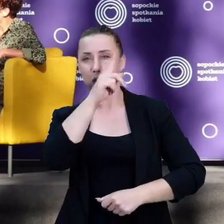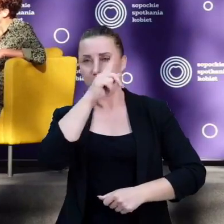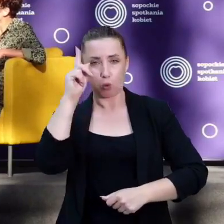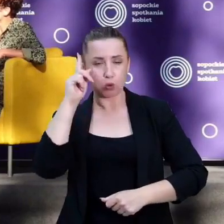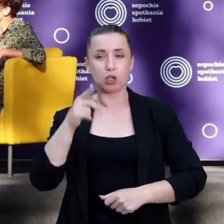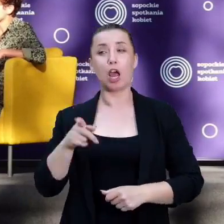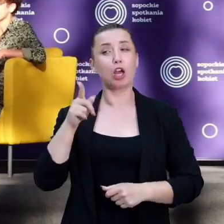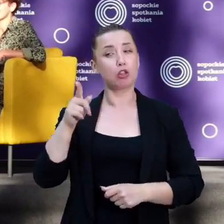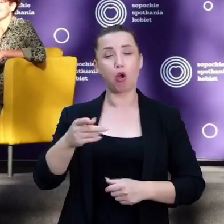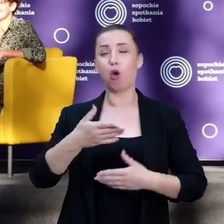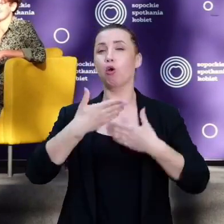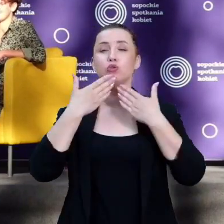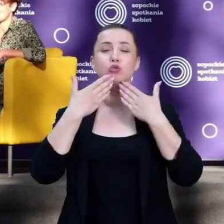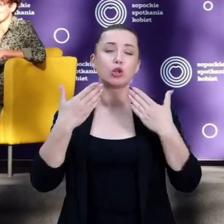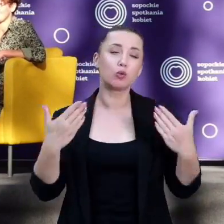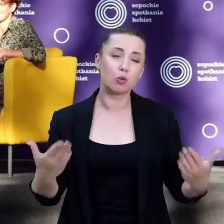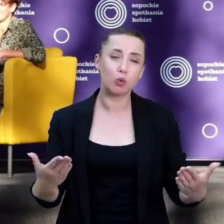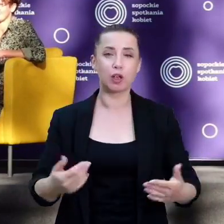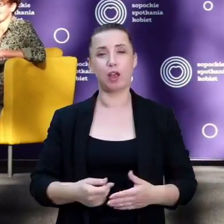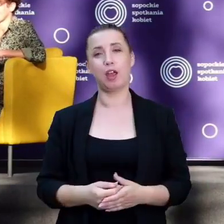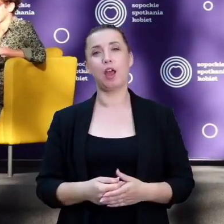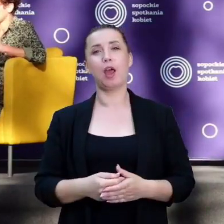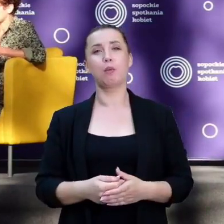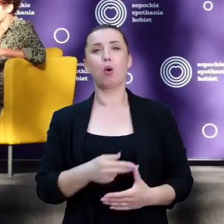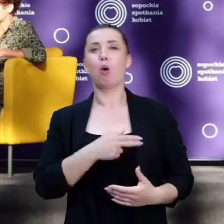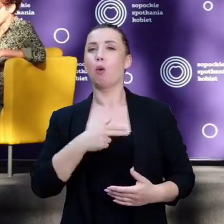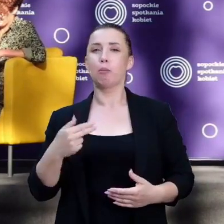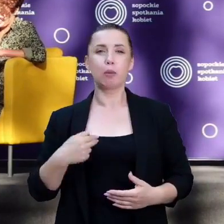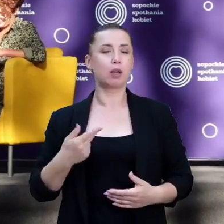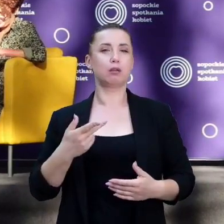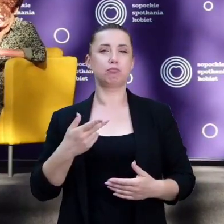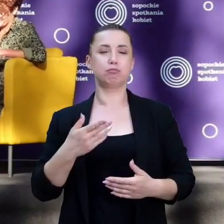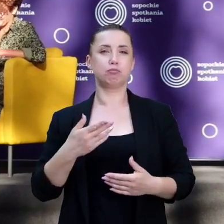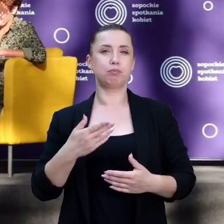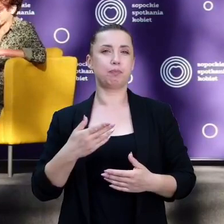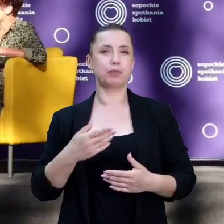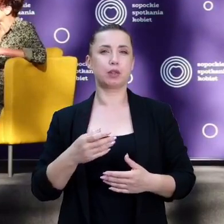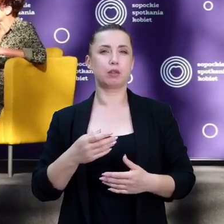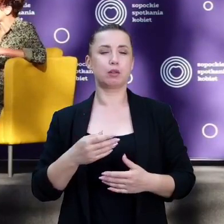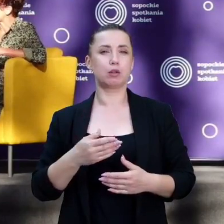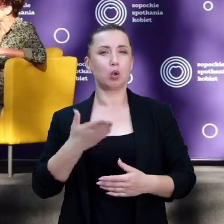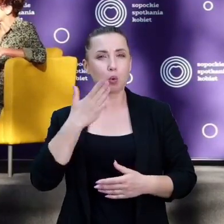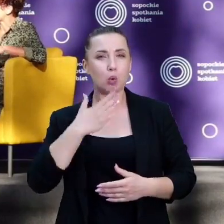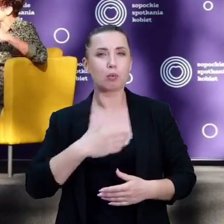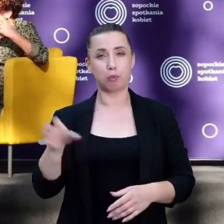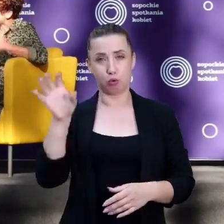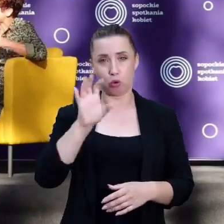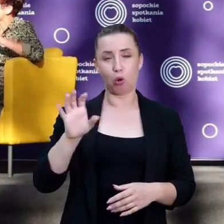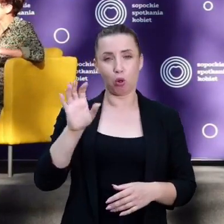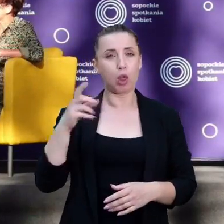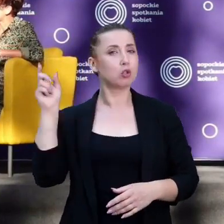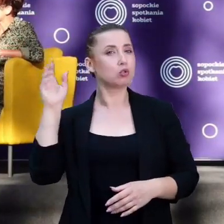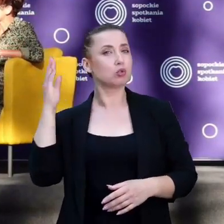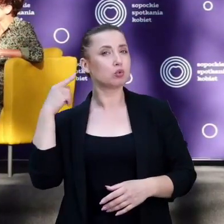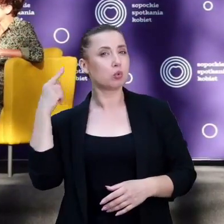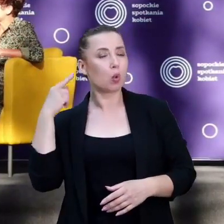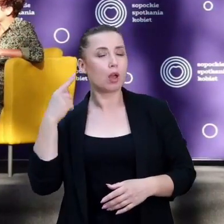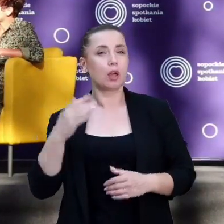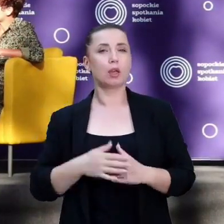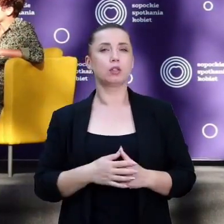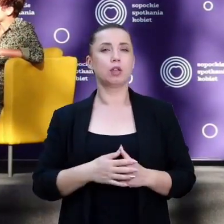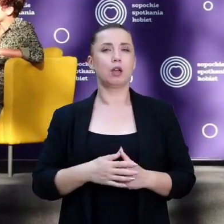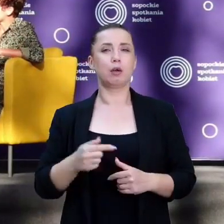Krysiu, bardzo dziękujemy, podziwiamy cię nie tylko jako wykładowczyni w Akademii Muzycznej w Gdańsku, ale